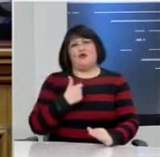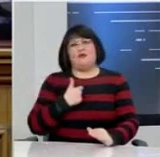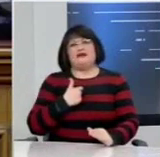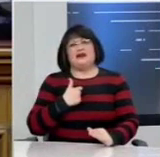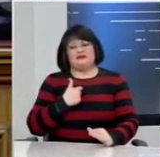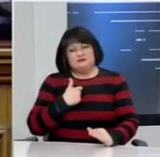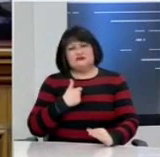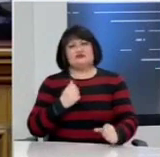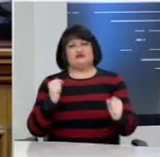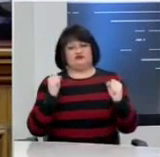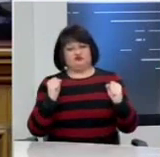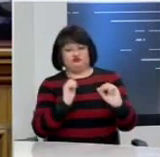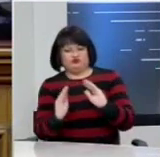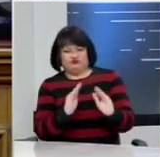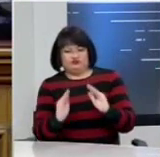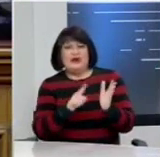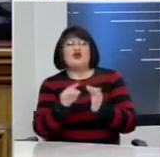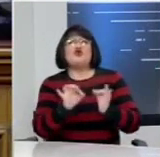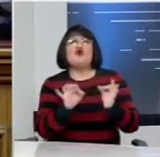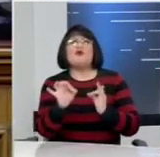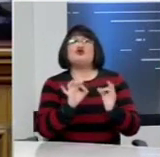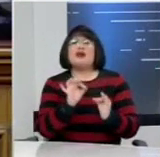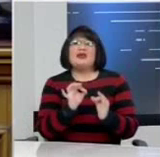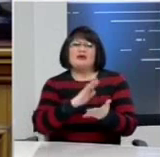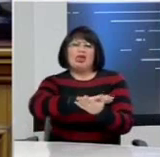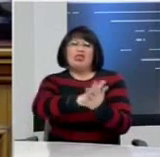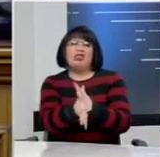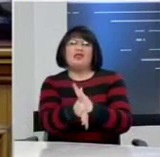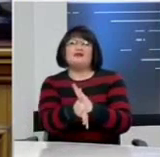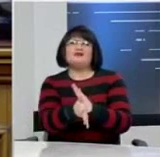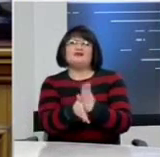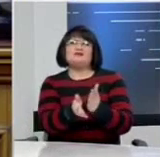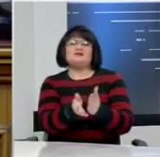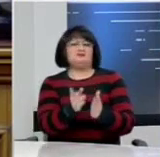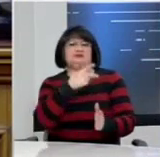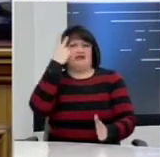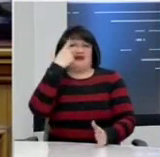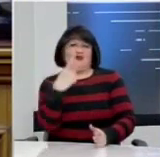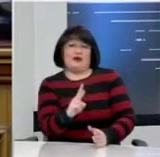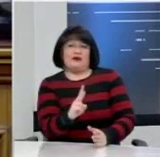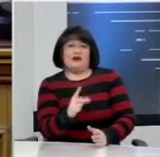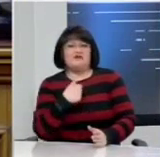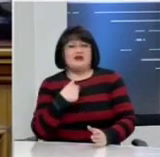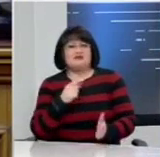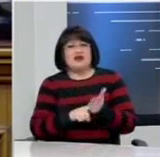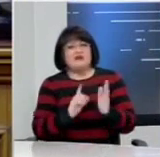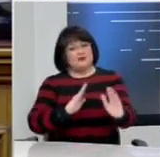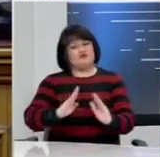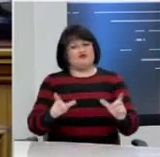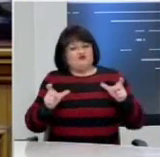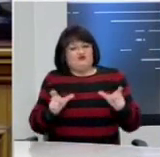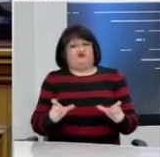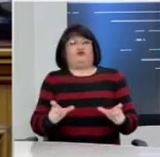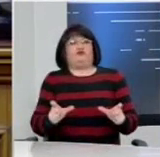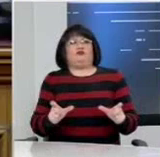σχεδόν σε κάθε νομοσχέδιο που εισάγεται σε συζήτηση, ακόμη πιο έντονα, ακόμη πιο